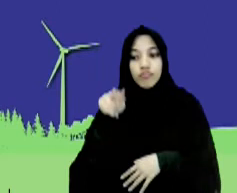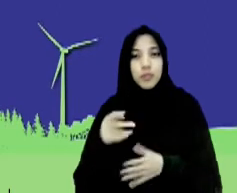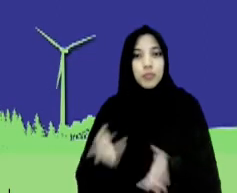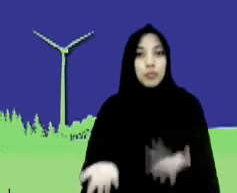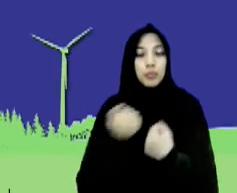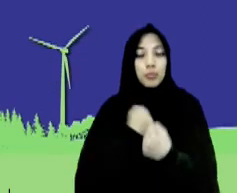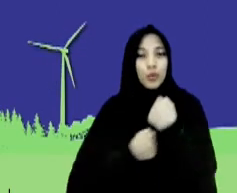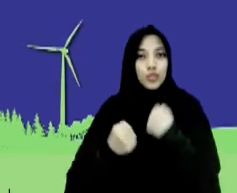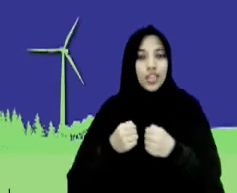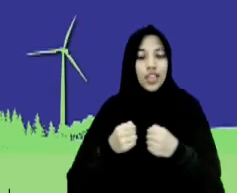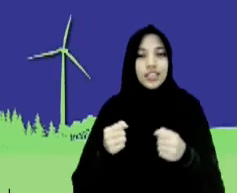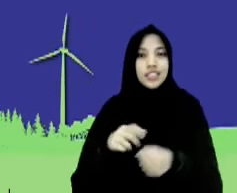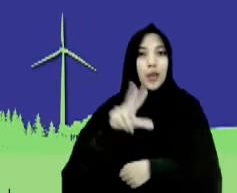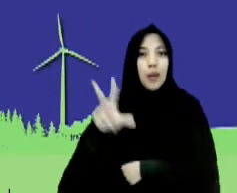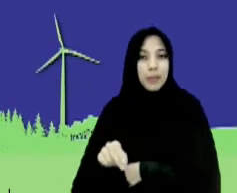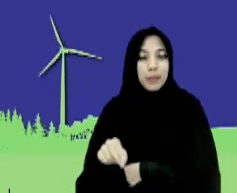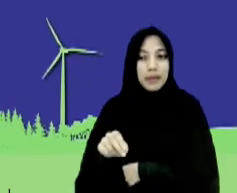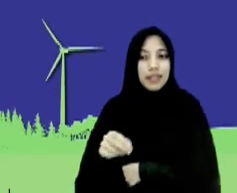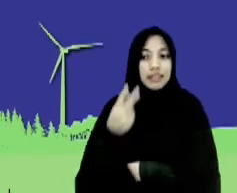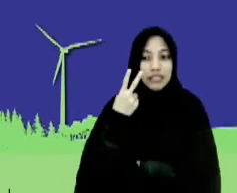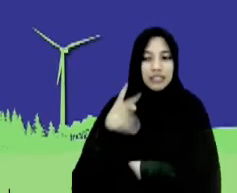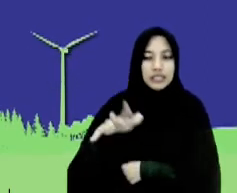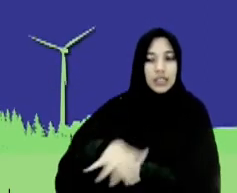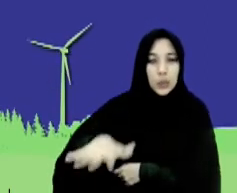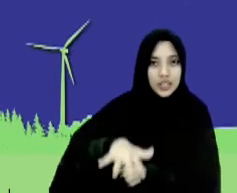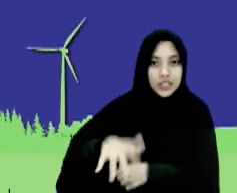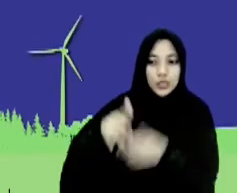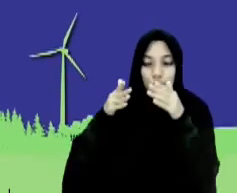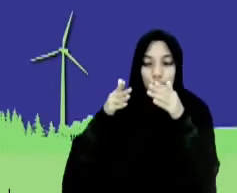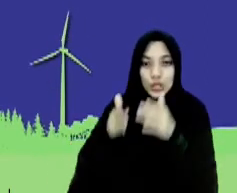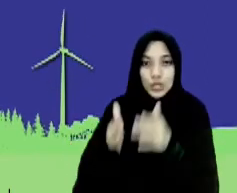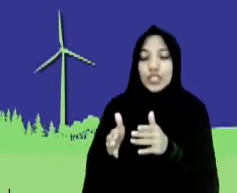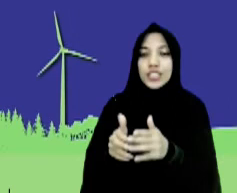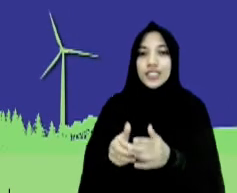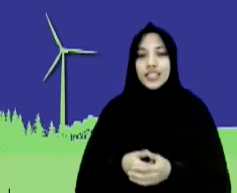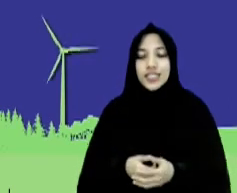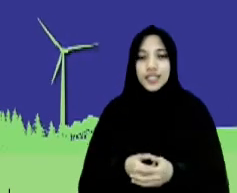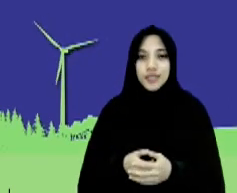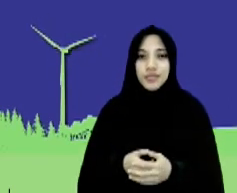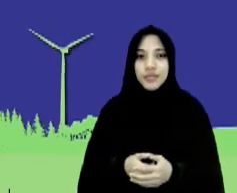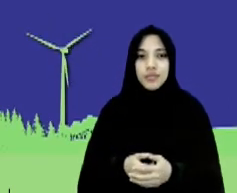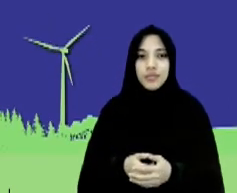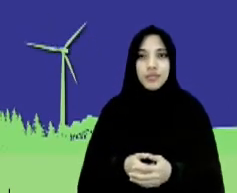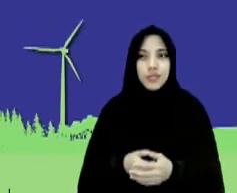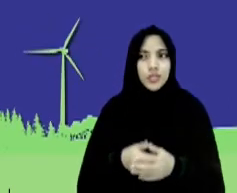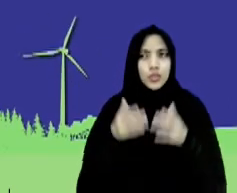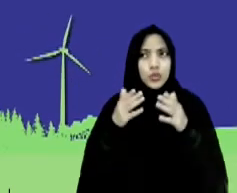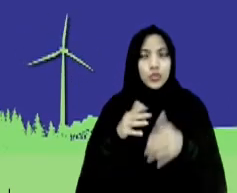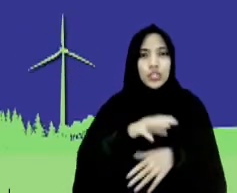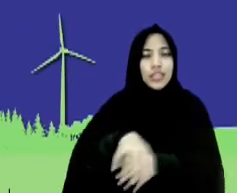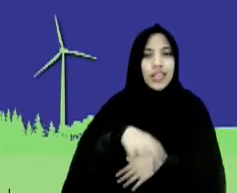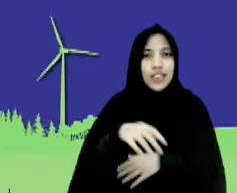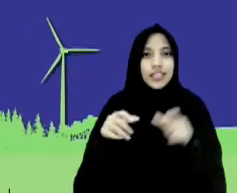melihat kondisi eh apa terutama yang ini adalah eh Ciliwung ee Maaf eh